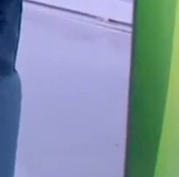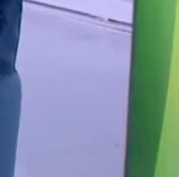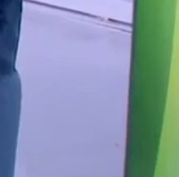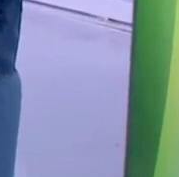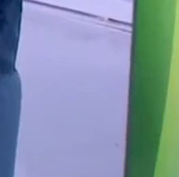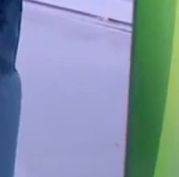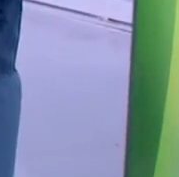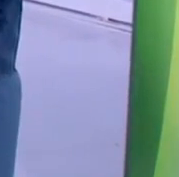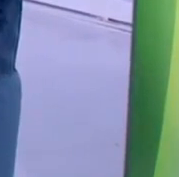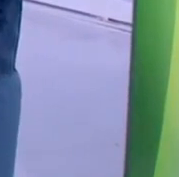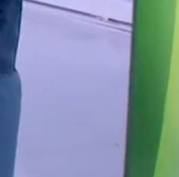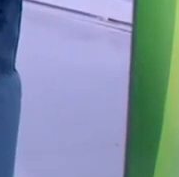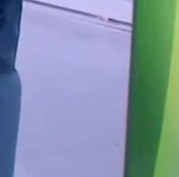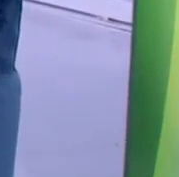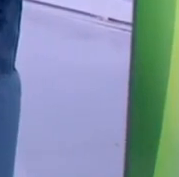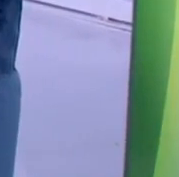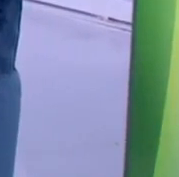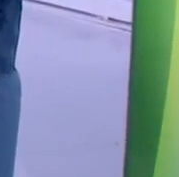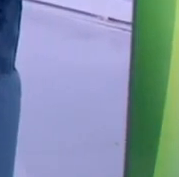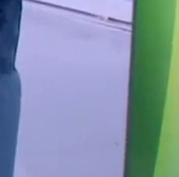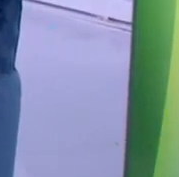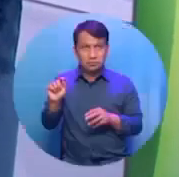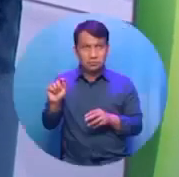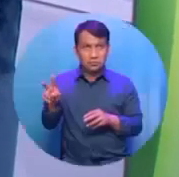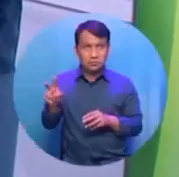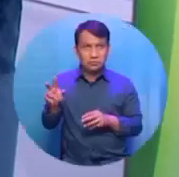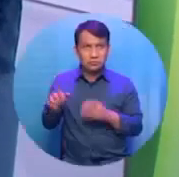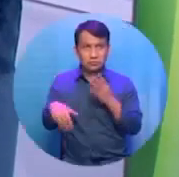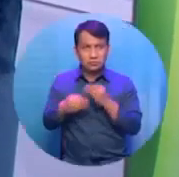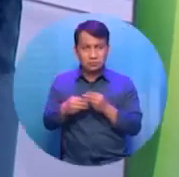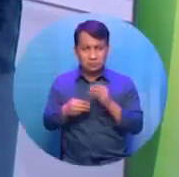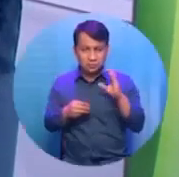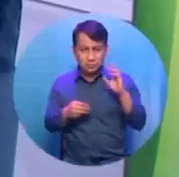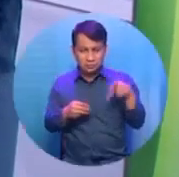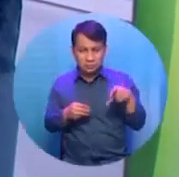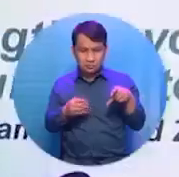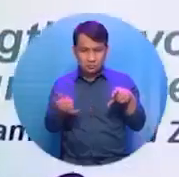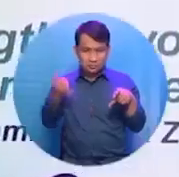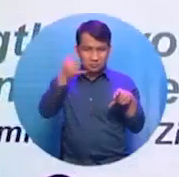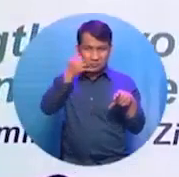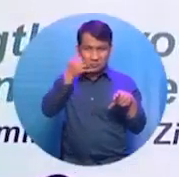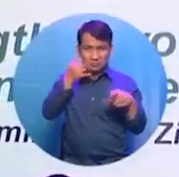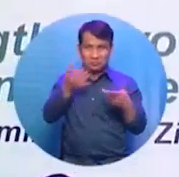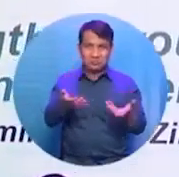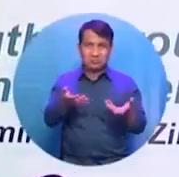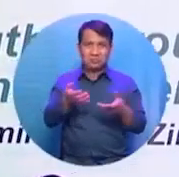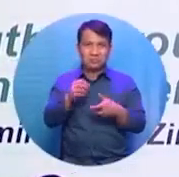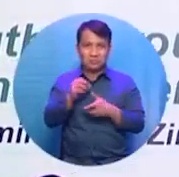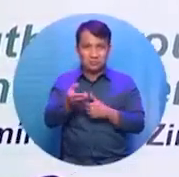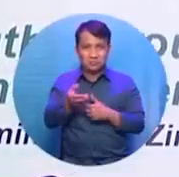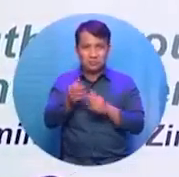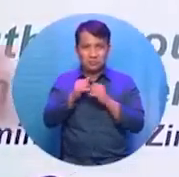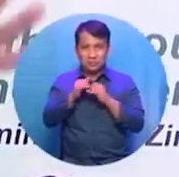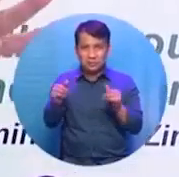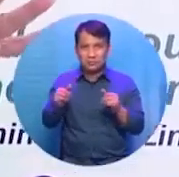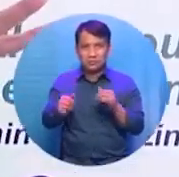yun, nanonood kayo sa ibang stasyon, tapos yung cellphone nyo sa tenga nyo.